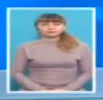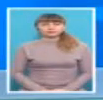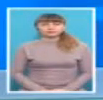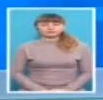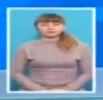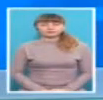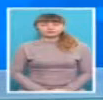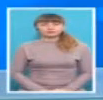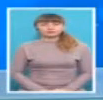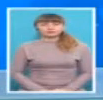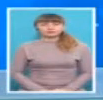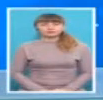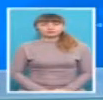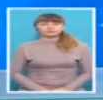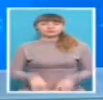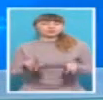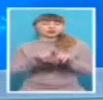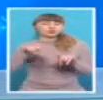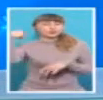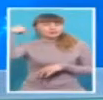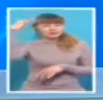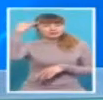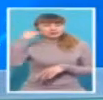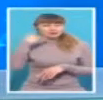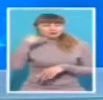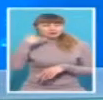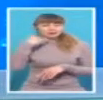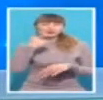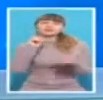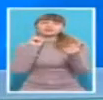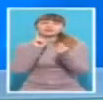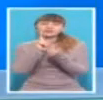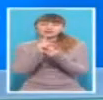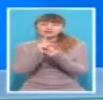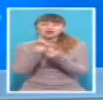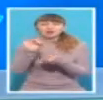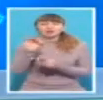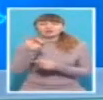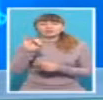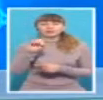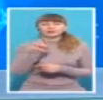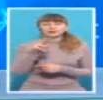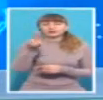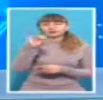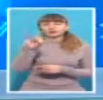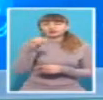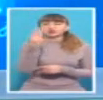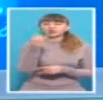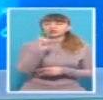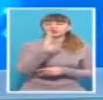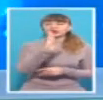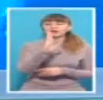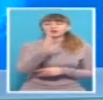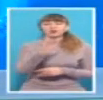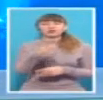Сондай ақ бүгін елбасы Нұрсұлтан Назарбаев халық әртісі әнші Әлібек Дінішевті қабылдады. Президент Әлібек Дінішевтің Қазақстан мәдениеті мен